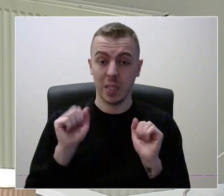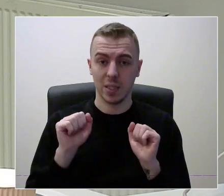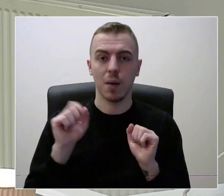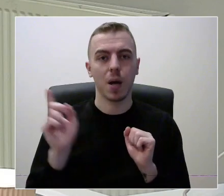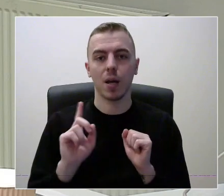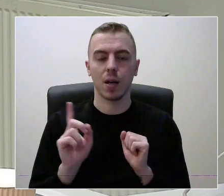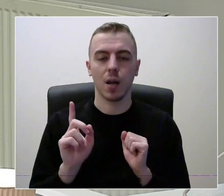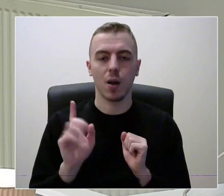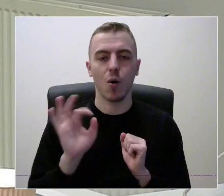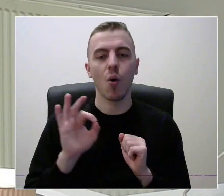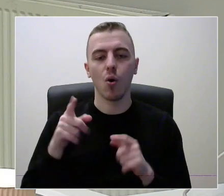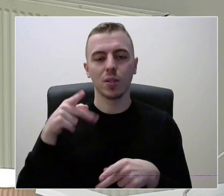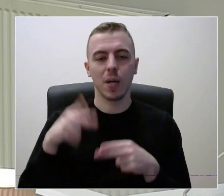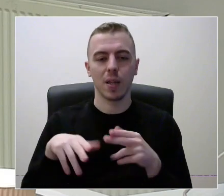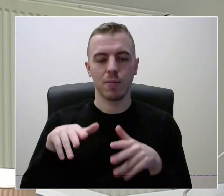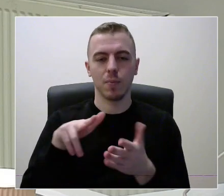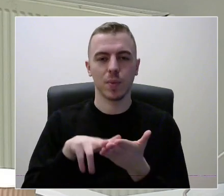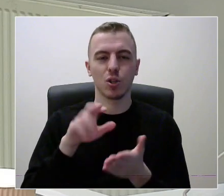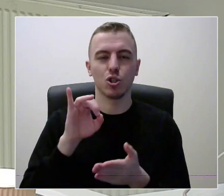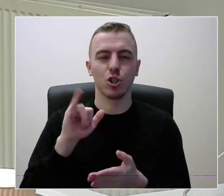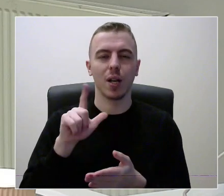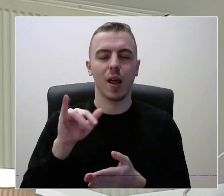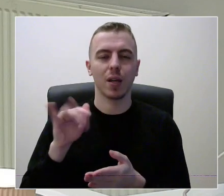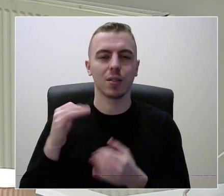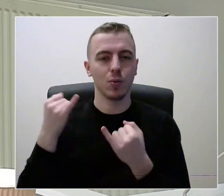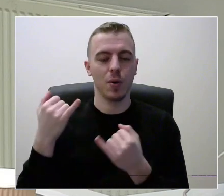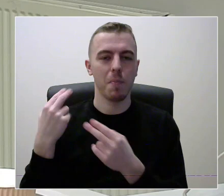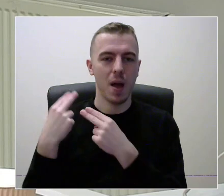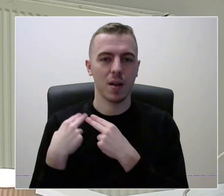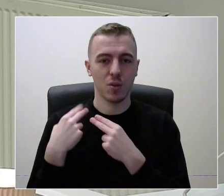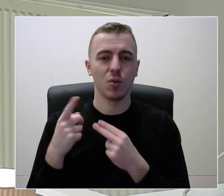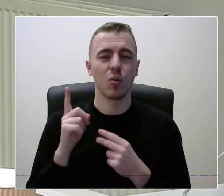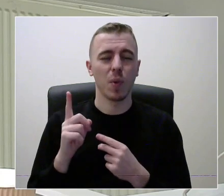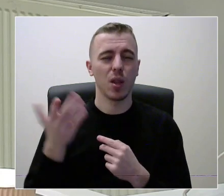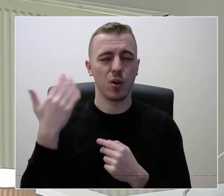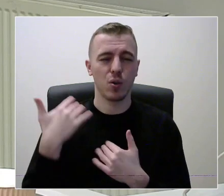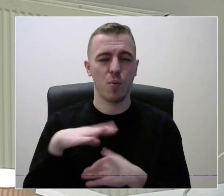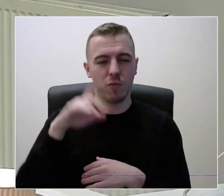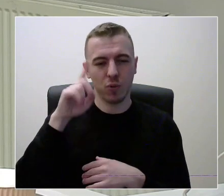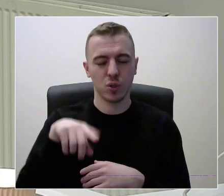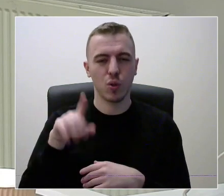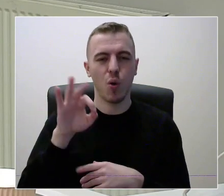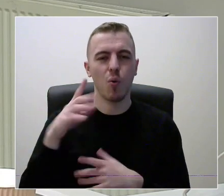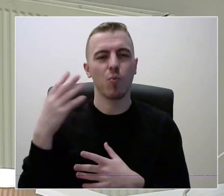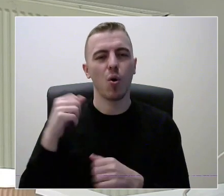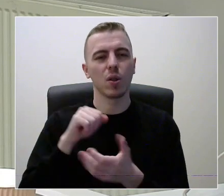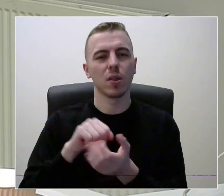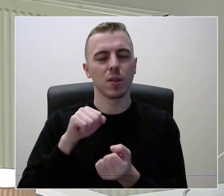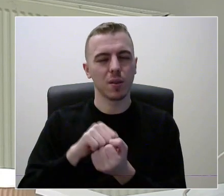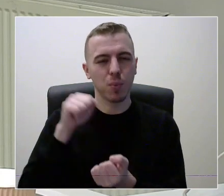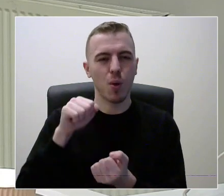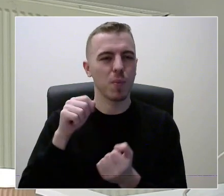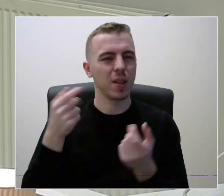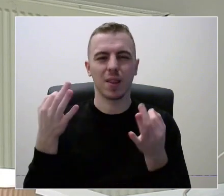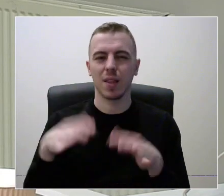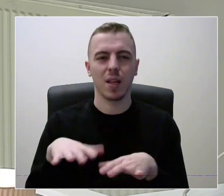priimto sprendimo skirti Viktorą Šileikį į pareigas, nors jau iki skirimo buvo žinoma informacija apie jo diplomo netikrumą, bei buvo galima